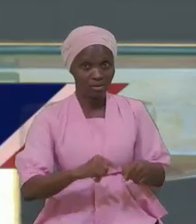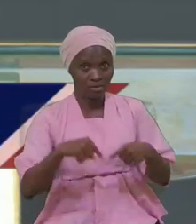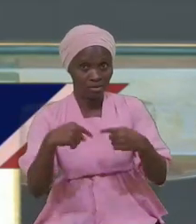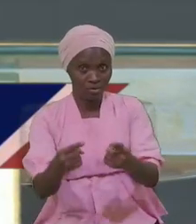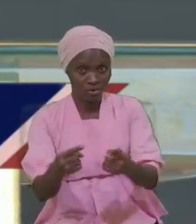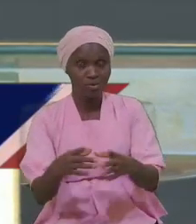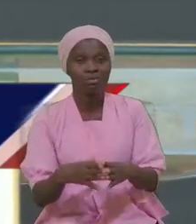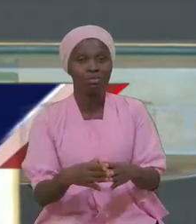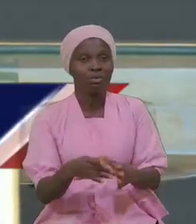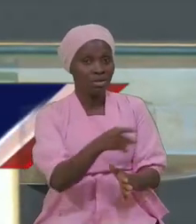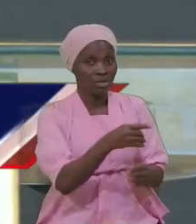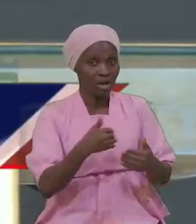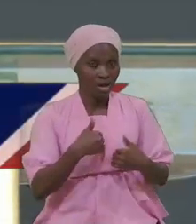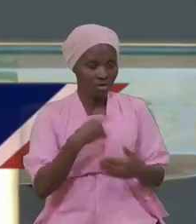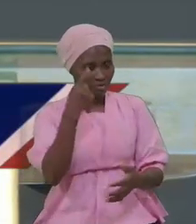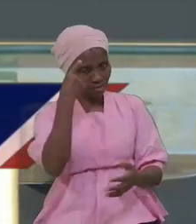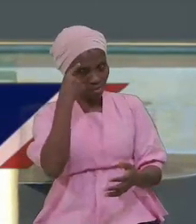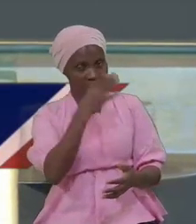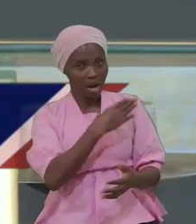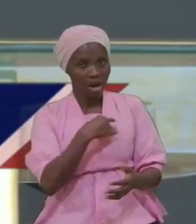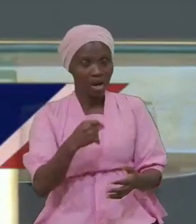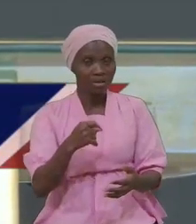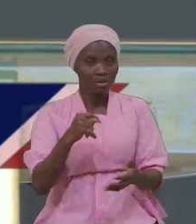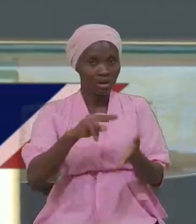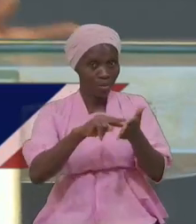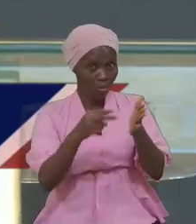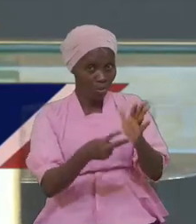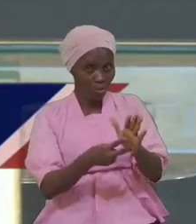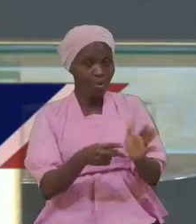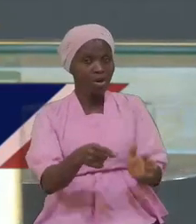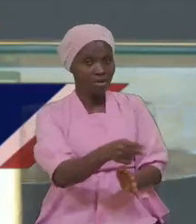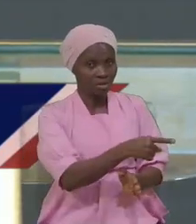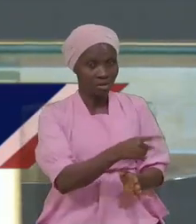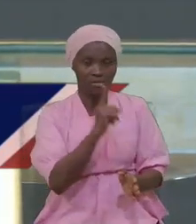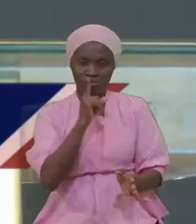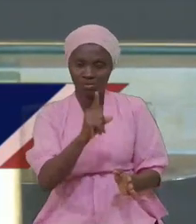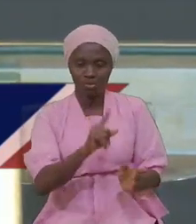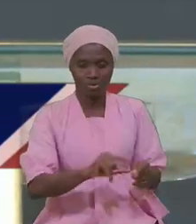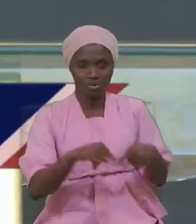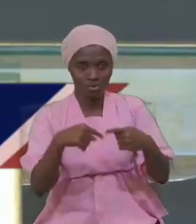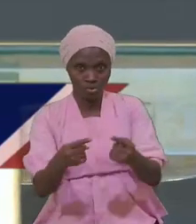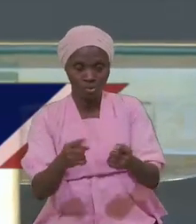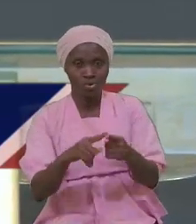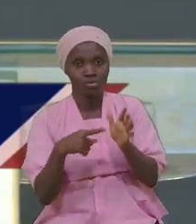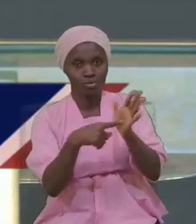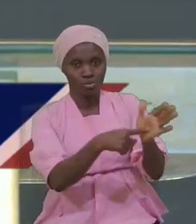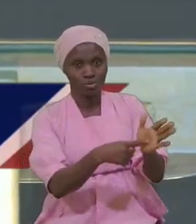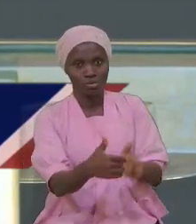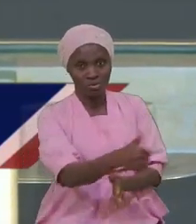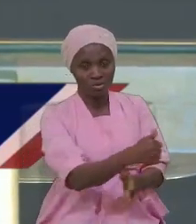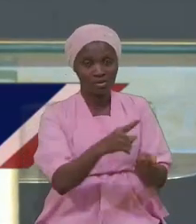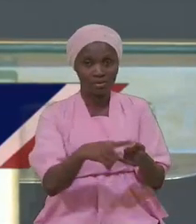oui, ils avaient l'objectif. Finalement, ils étaient allés pour se montrer